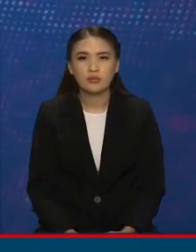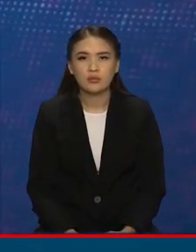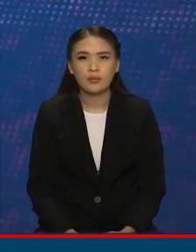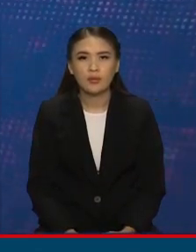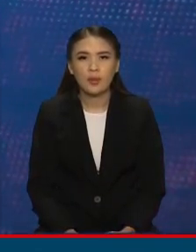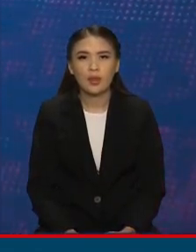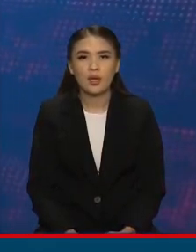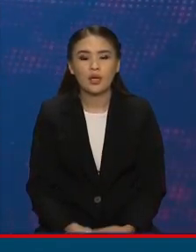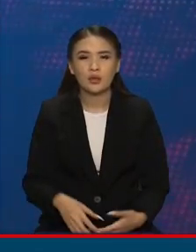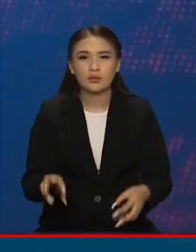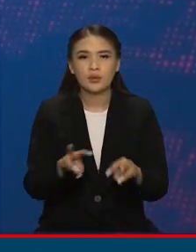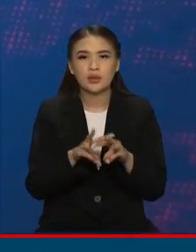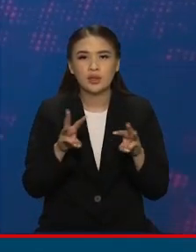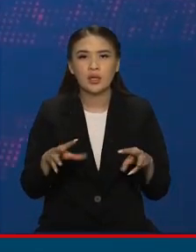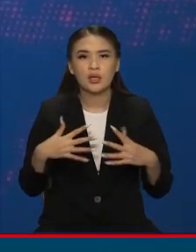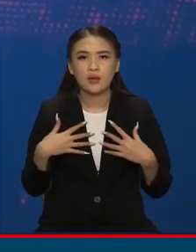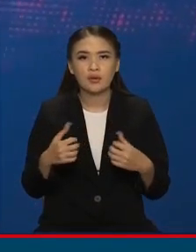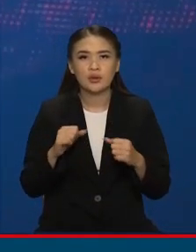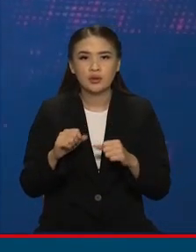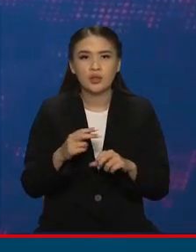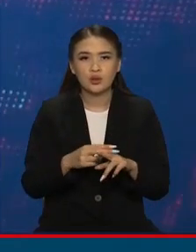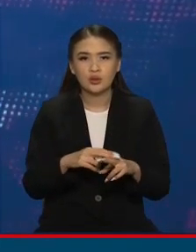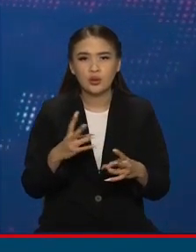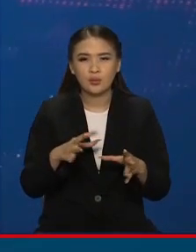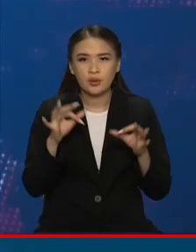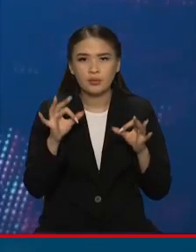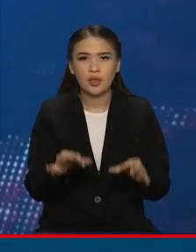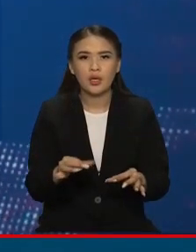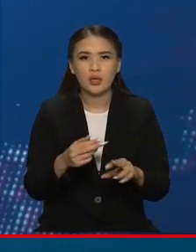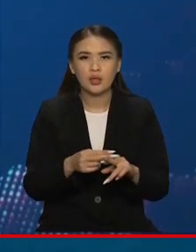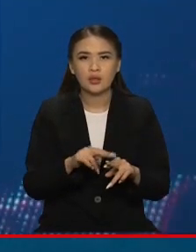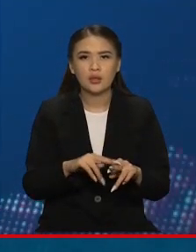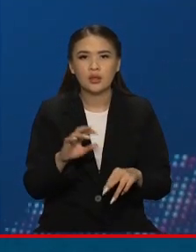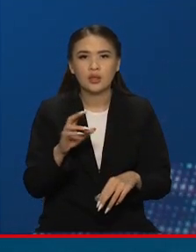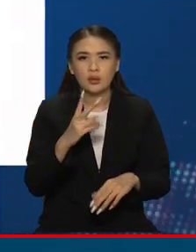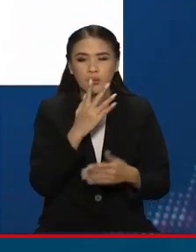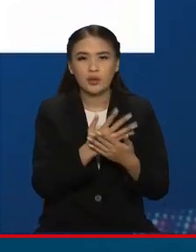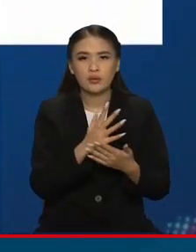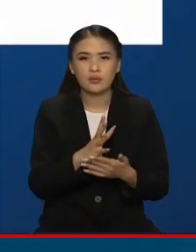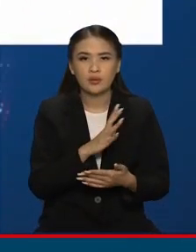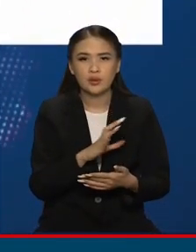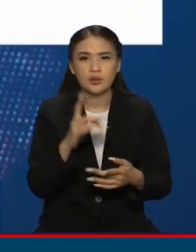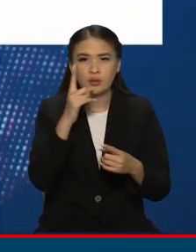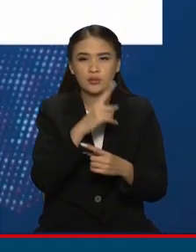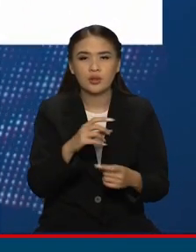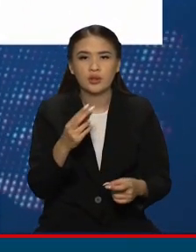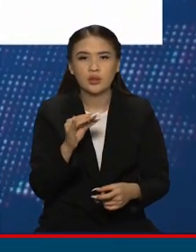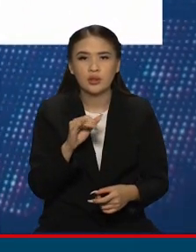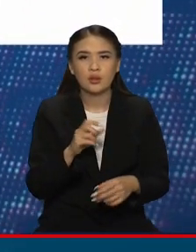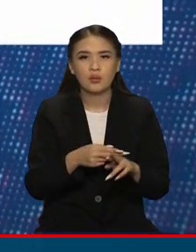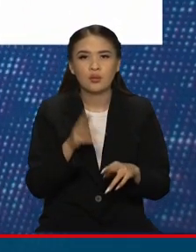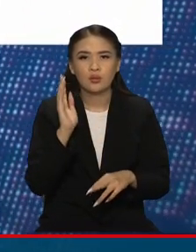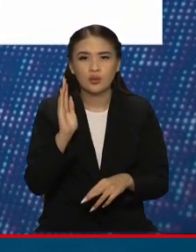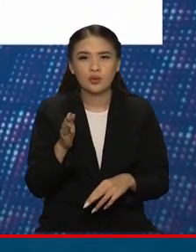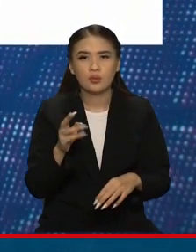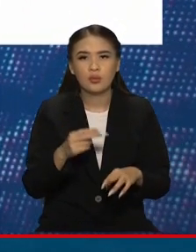инцидент отреагировало Министерство здравоохранения, требуя справедливой правовой оценки. Также в профильном ведомстве сообщили, цитата, «будут